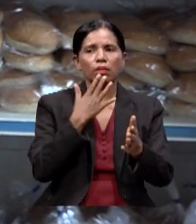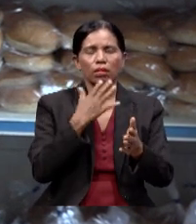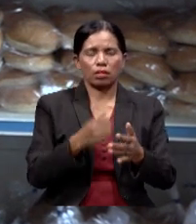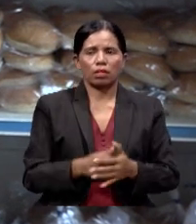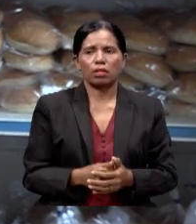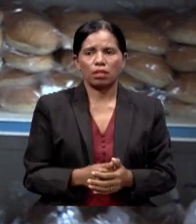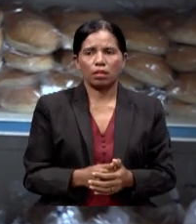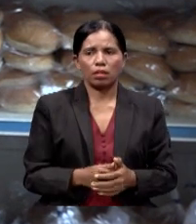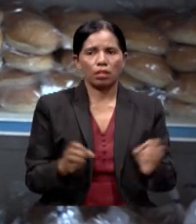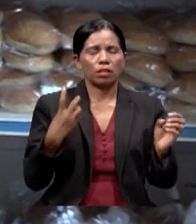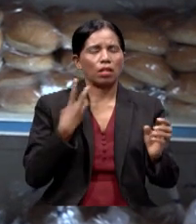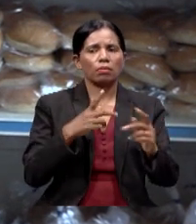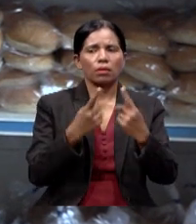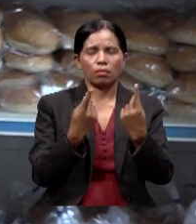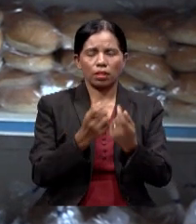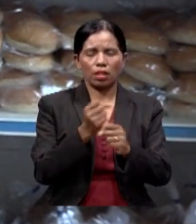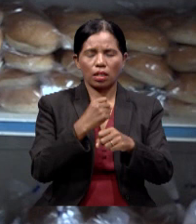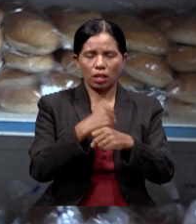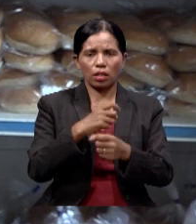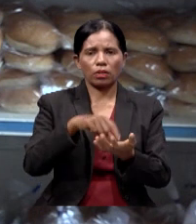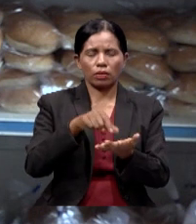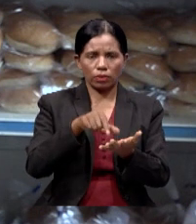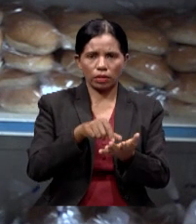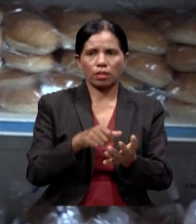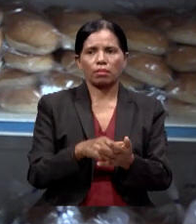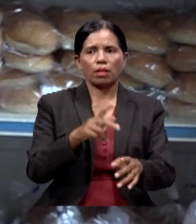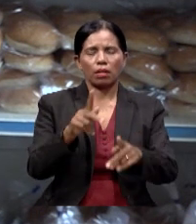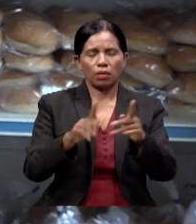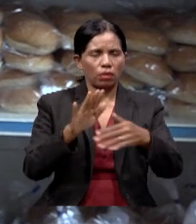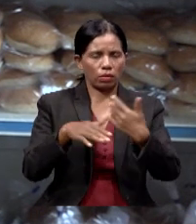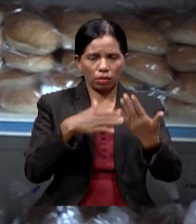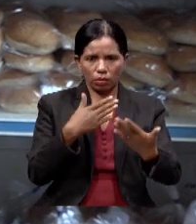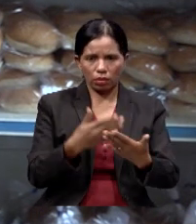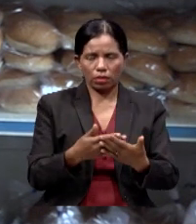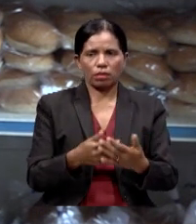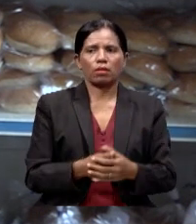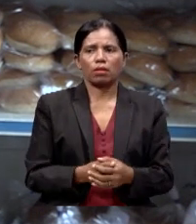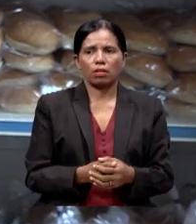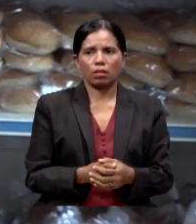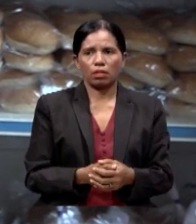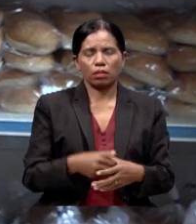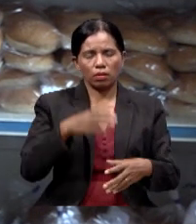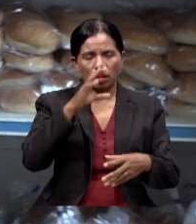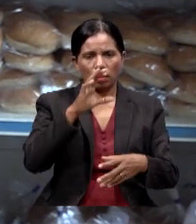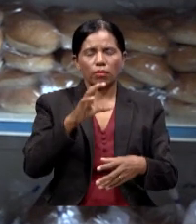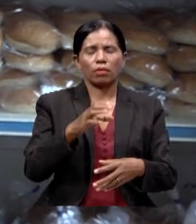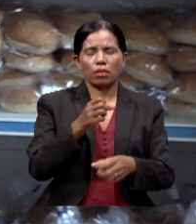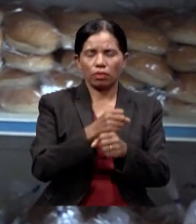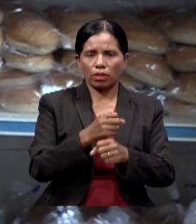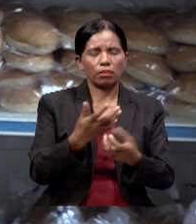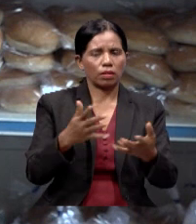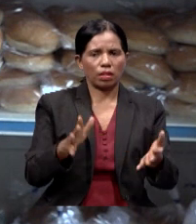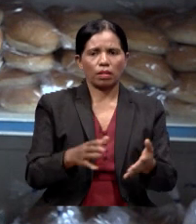be konvensi ya be halu dosi deh. Bayi ta be pobo sir hatu eh karena be satu himu be manas misaras kya. Tama masih mider